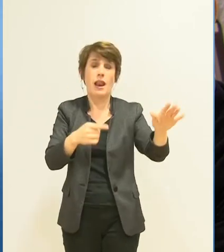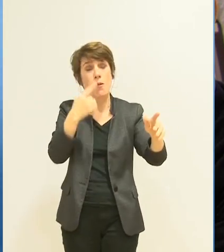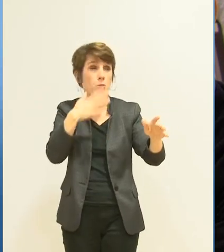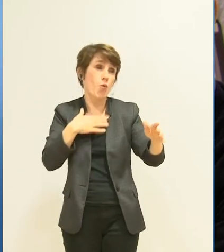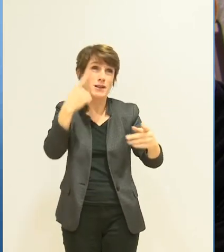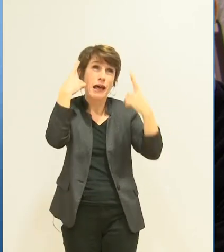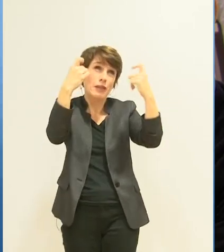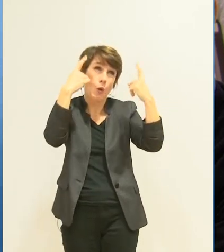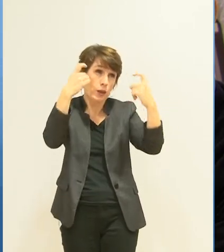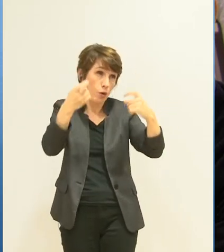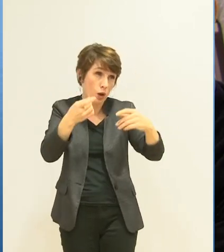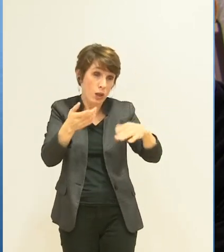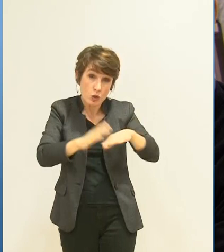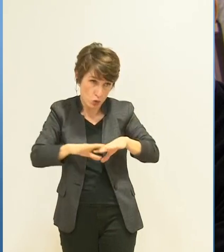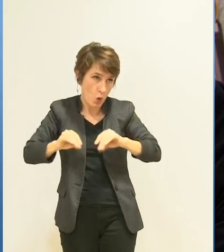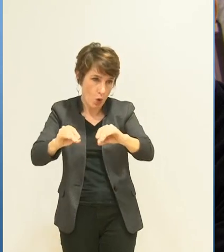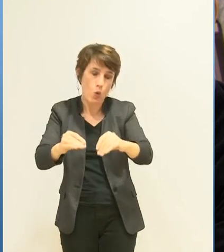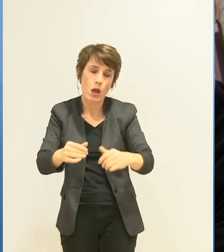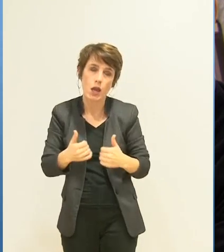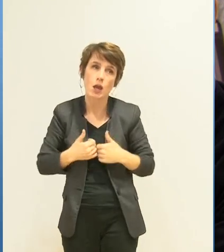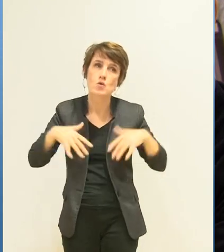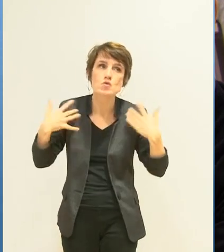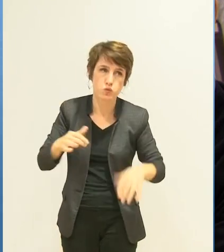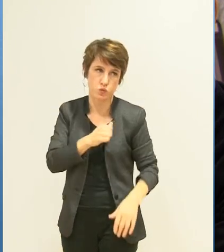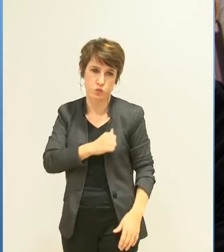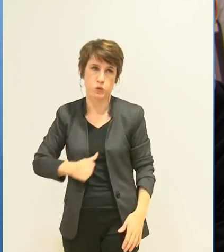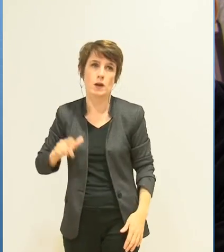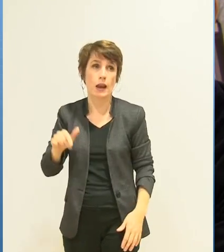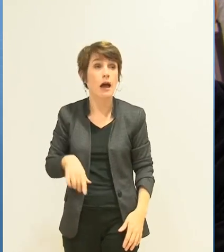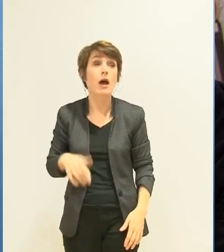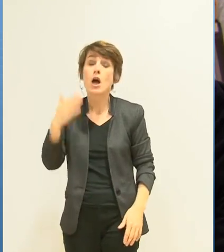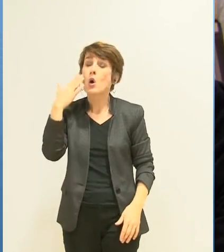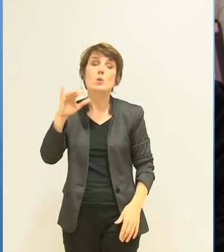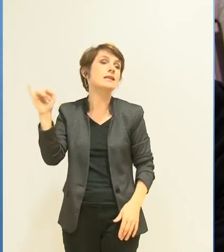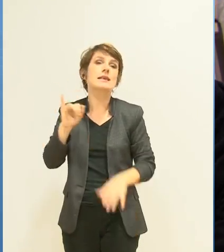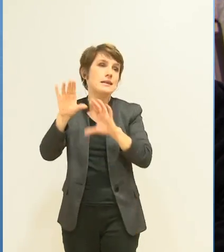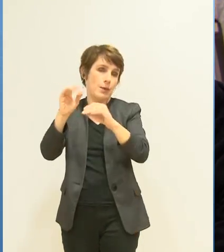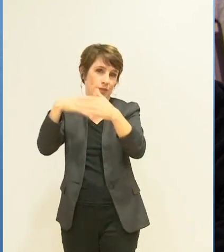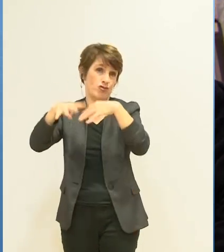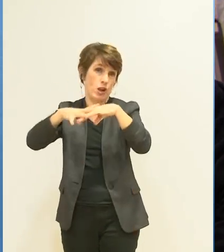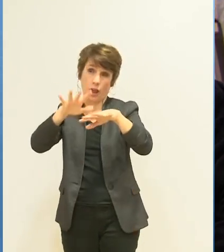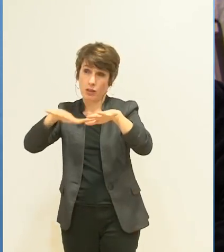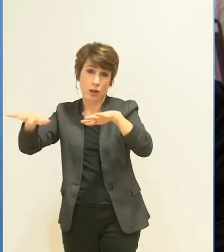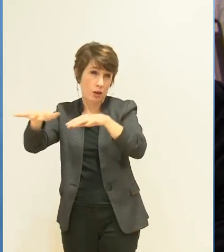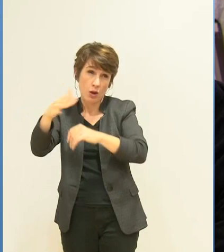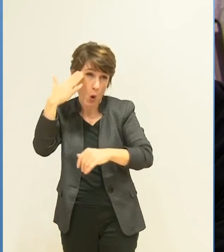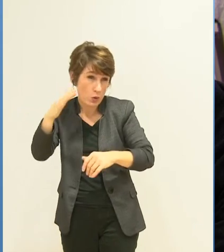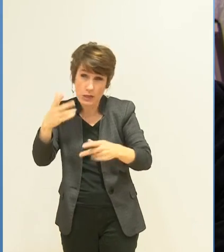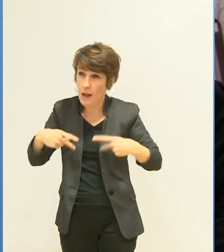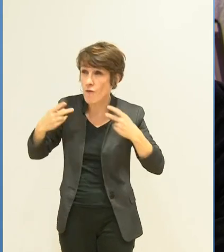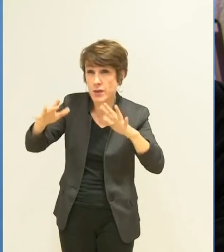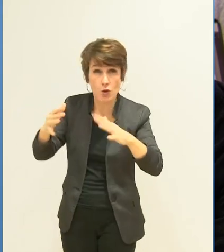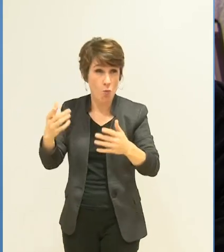bien cru quand on sait qu'ils habitent en ces lieux quels sont pour la plupart leurs conditions de vie et de ressources